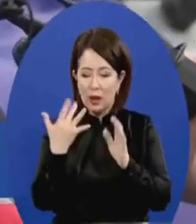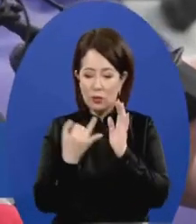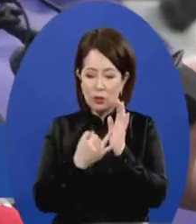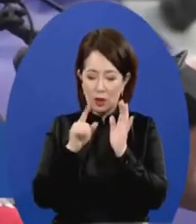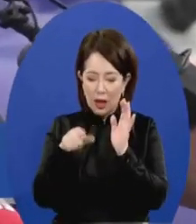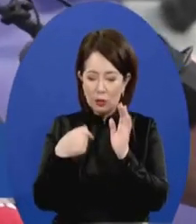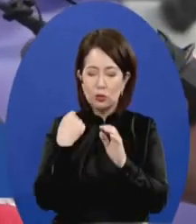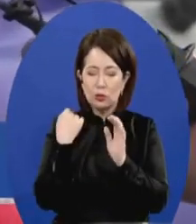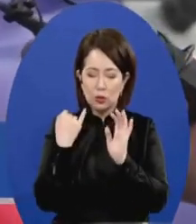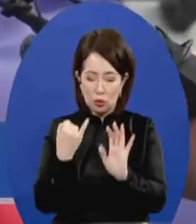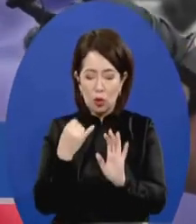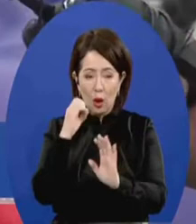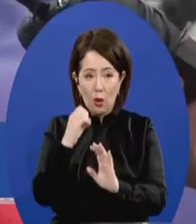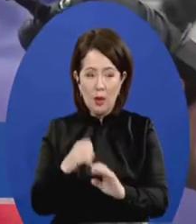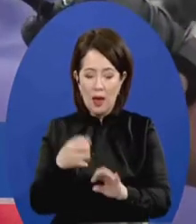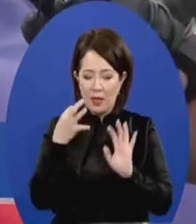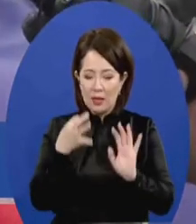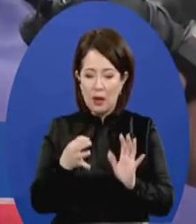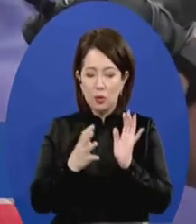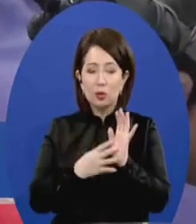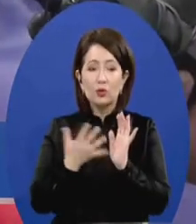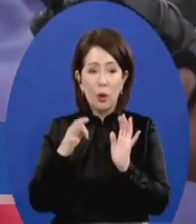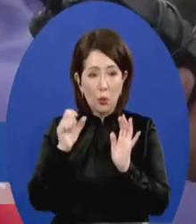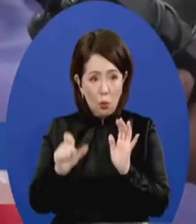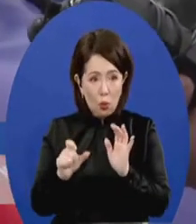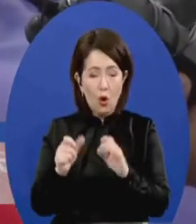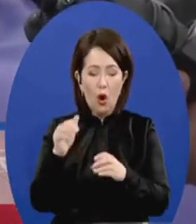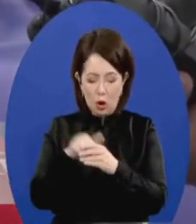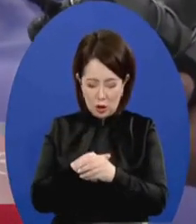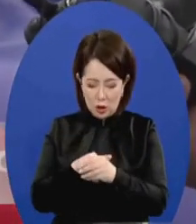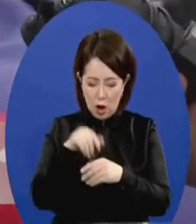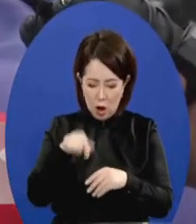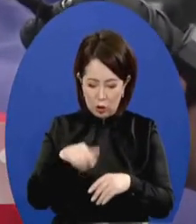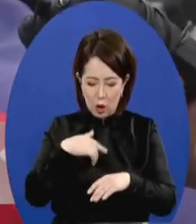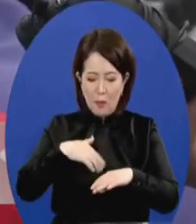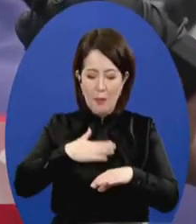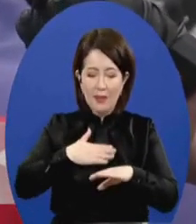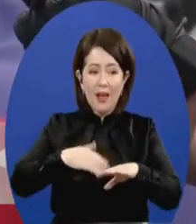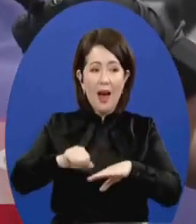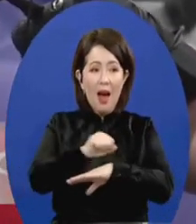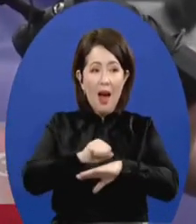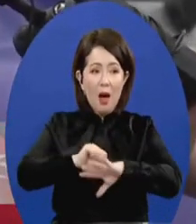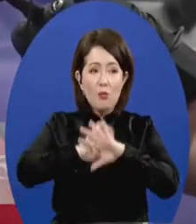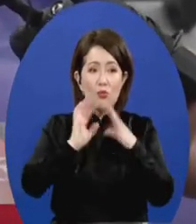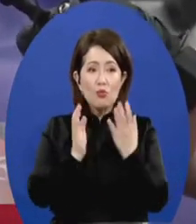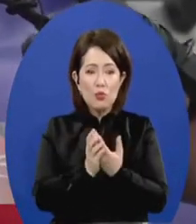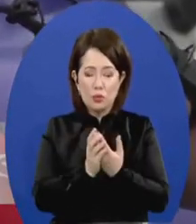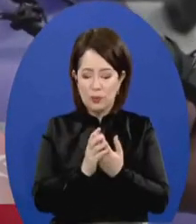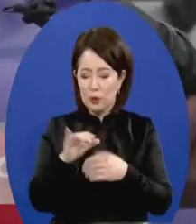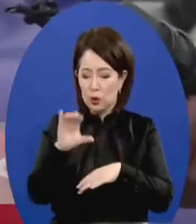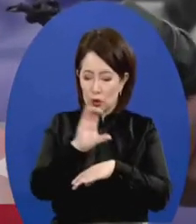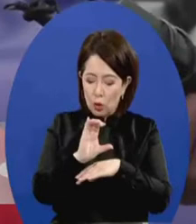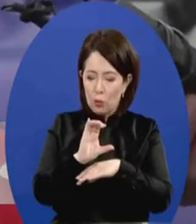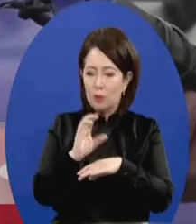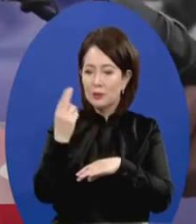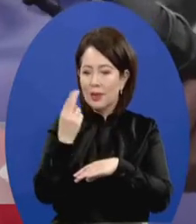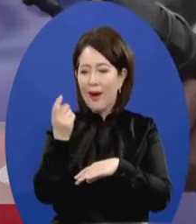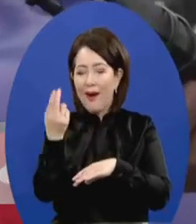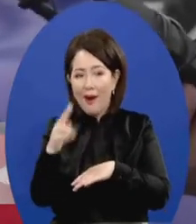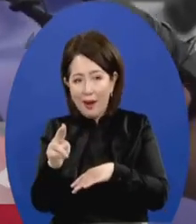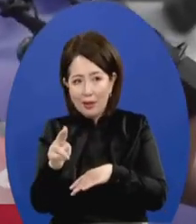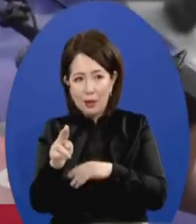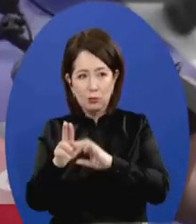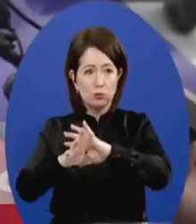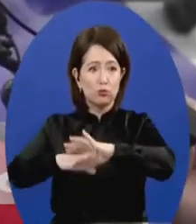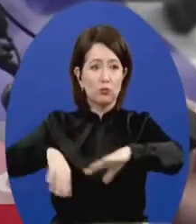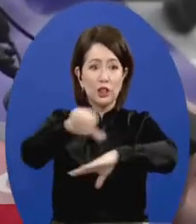57.6%-тай 8,950 иргэнийг бол дархлаажуулсан байна. За өнөөдөр бол манай аймгийн хэмжээнд бол нийт сумдууд мөн одоо Цагаан хадны хилийн